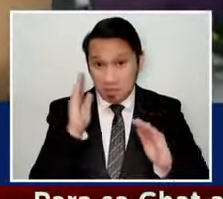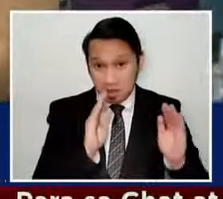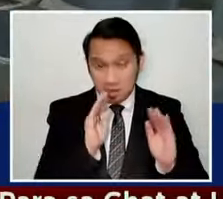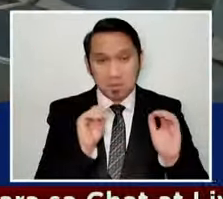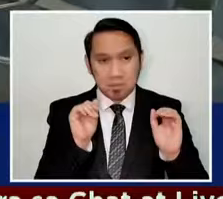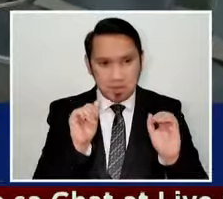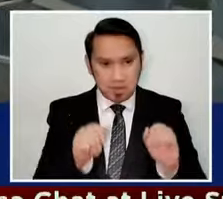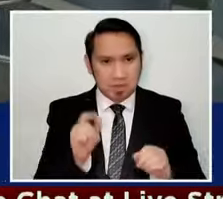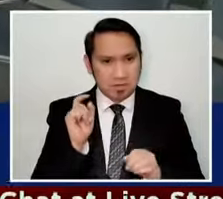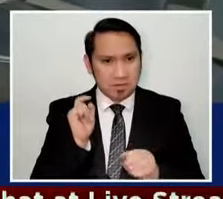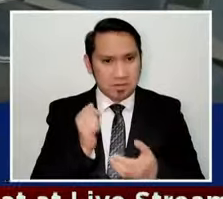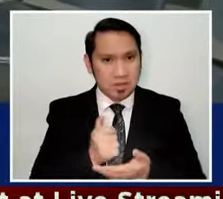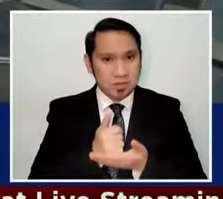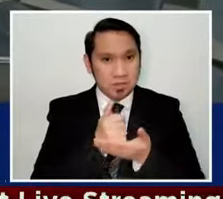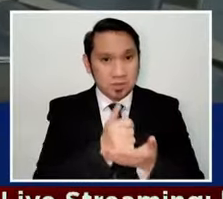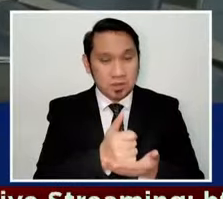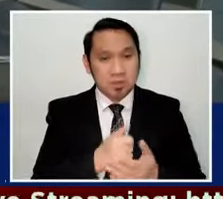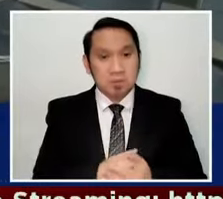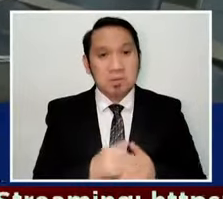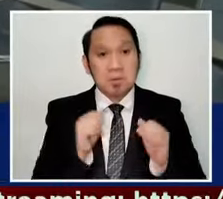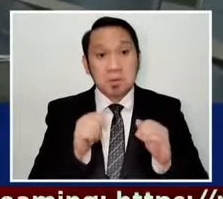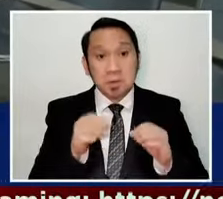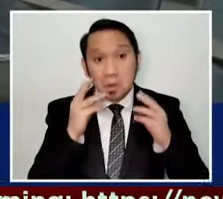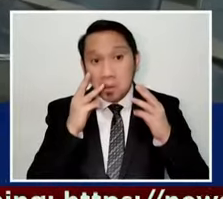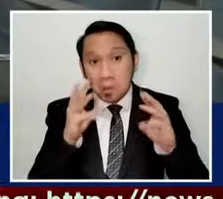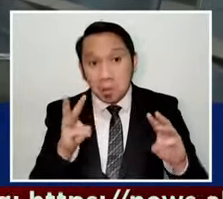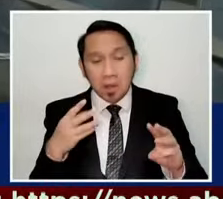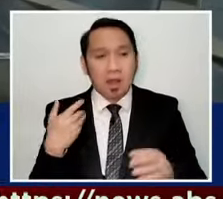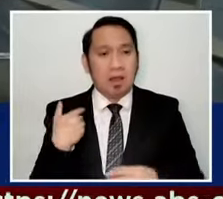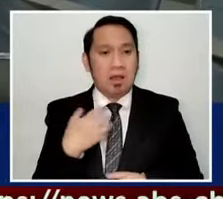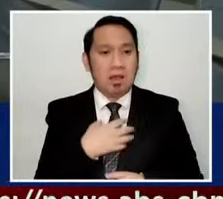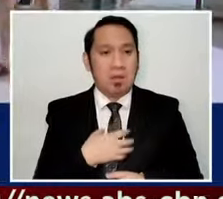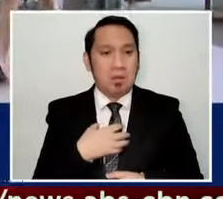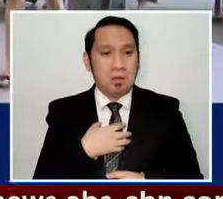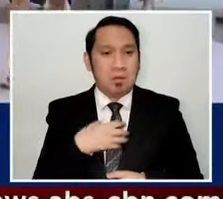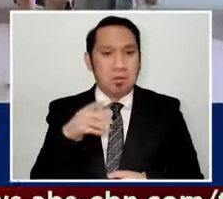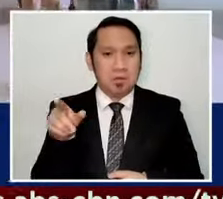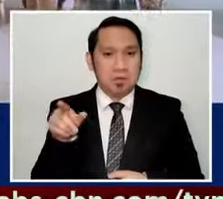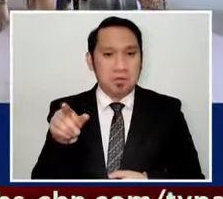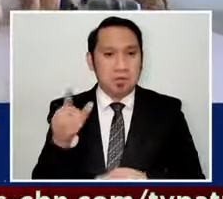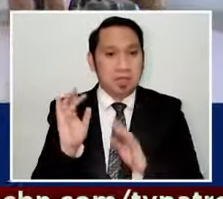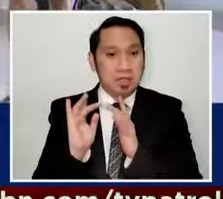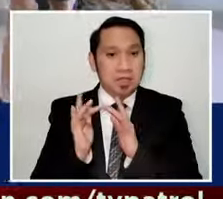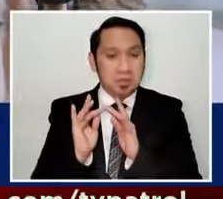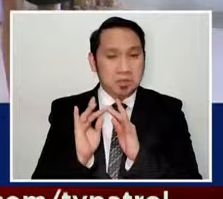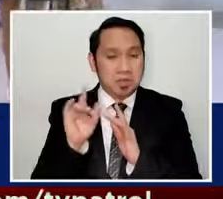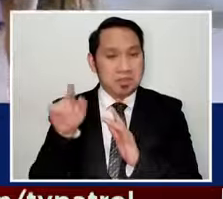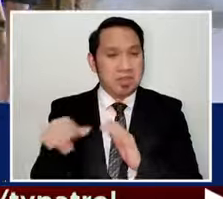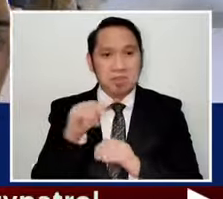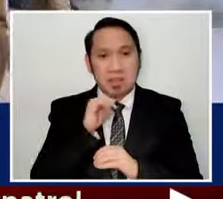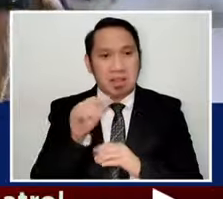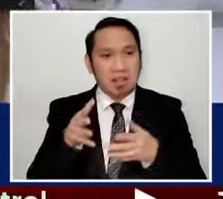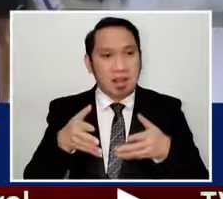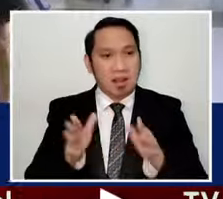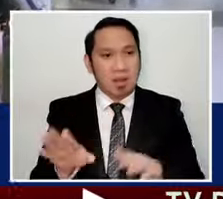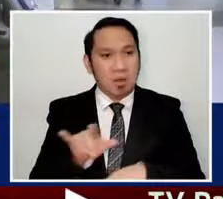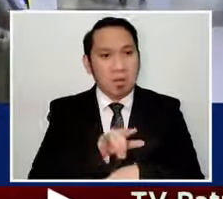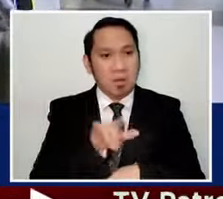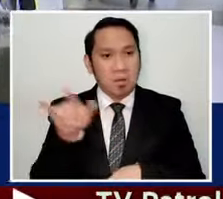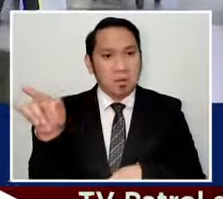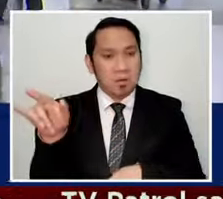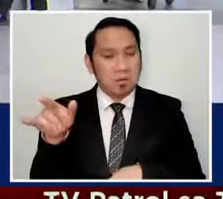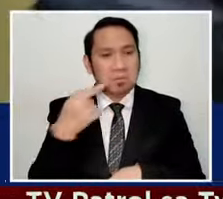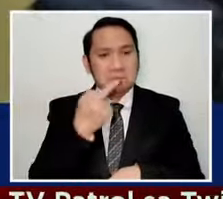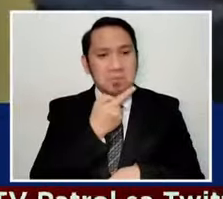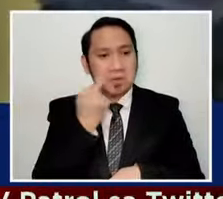tutulong sa kanya. Napanood niya kasi ang mga reklamo sa isang social media platform na na-offload o hindi nakasasakay ang ilang mga